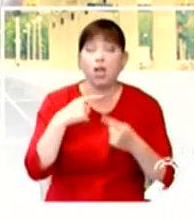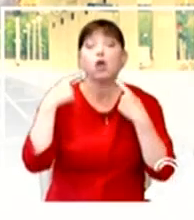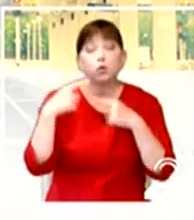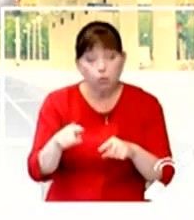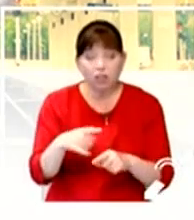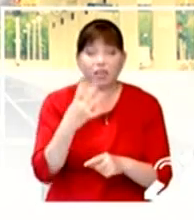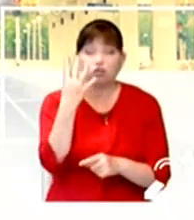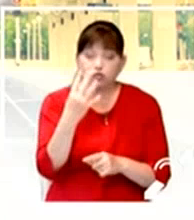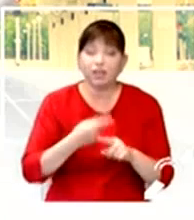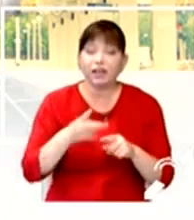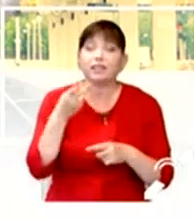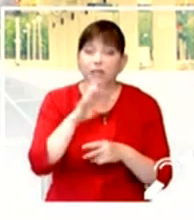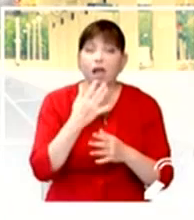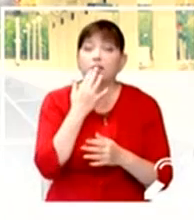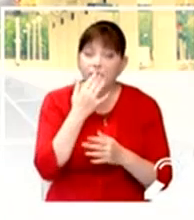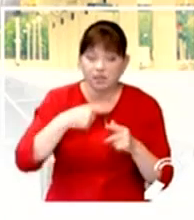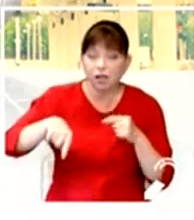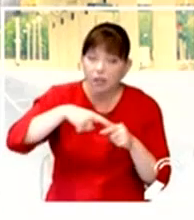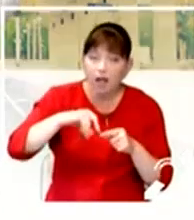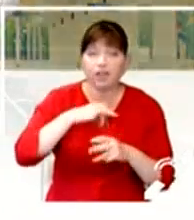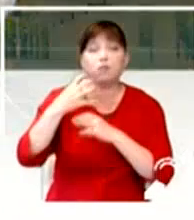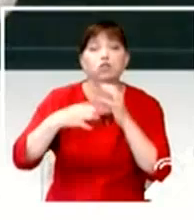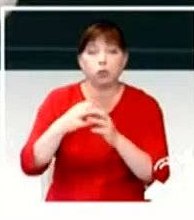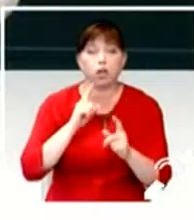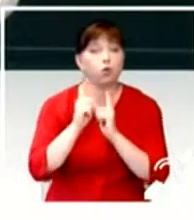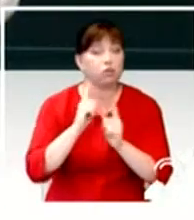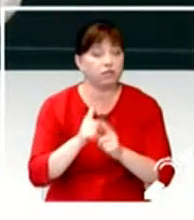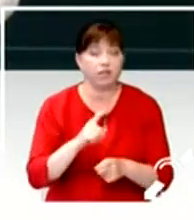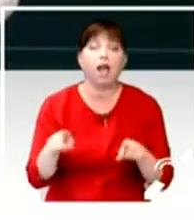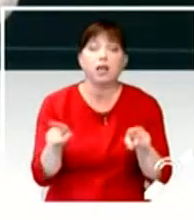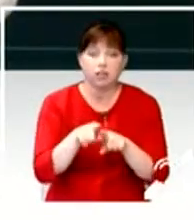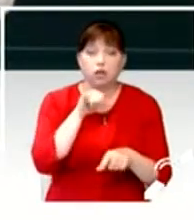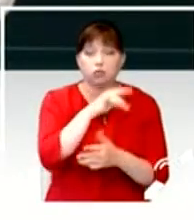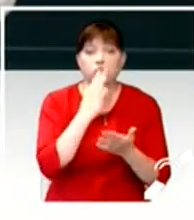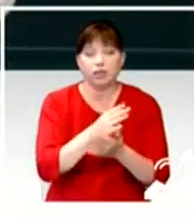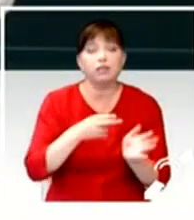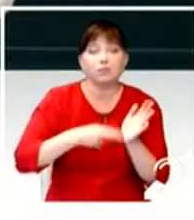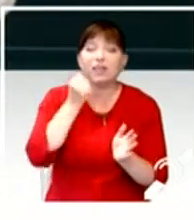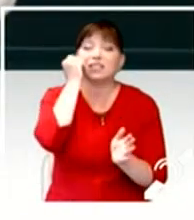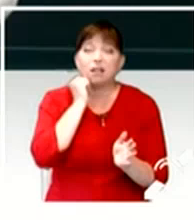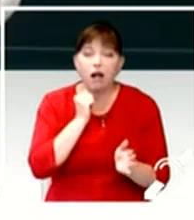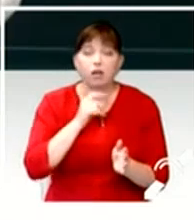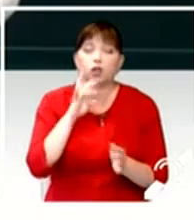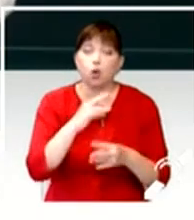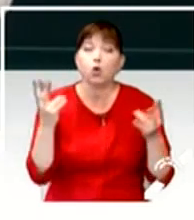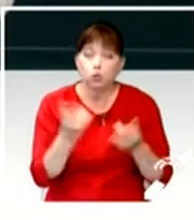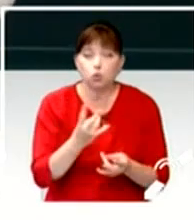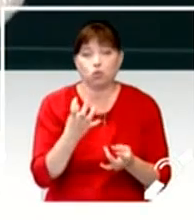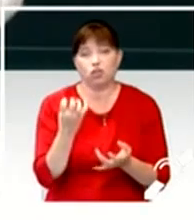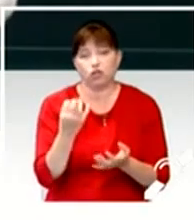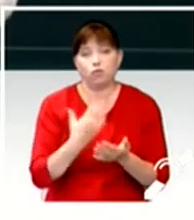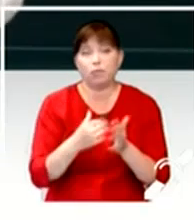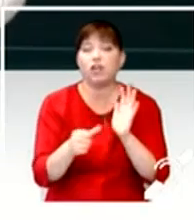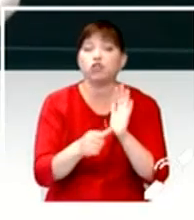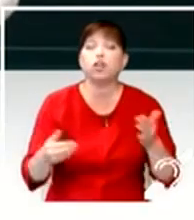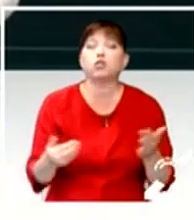sunt pentru operarea curselor naționale și internaționale. CFM mai are un tren vechi de pasageri, dar ar fi nevoie de încă vreo 6